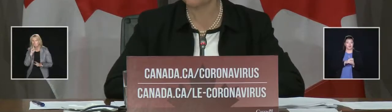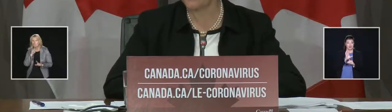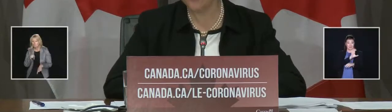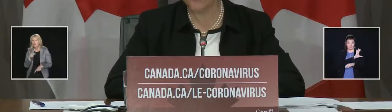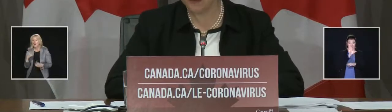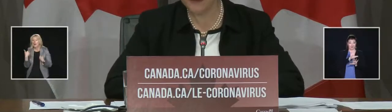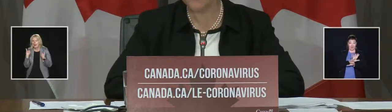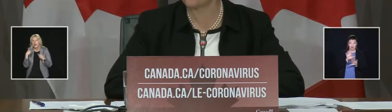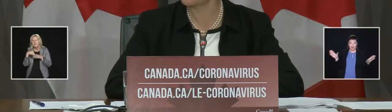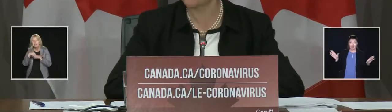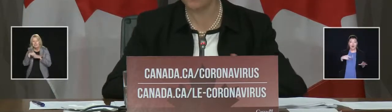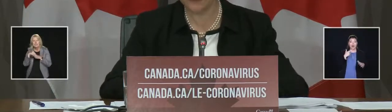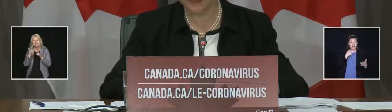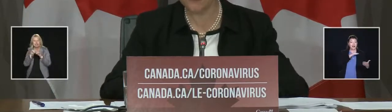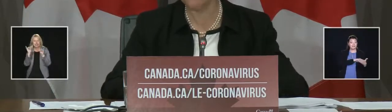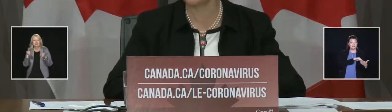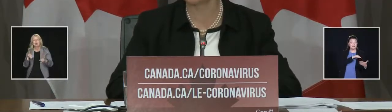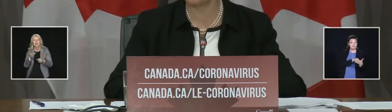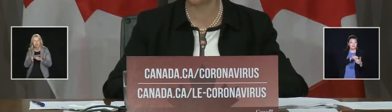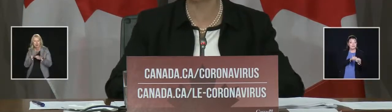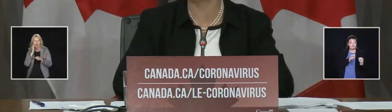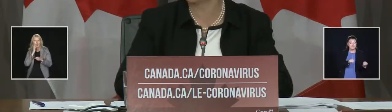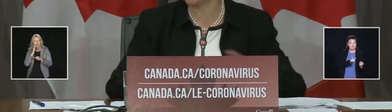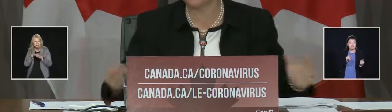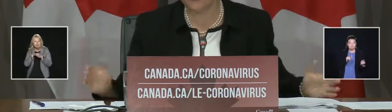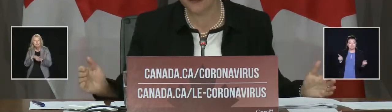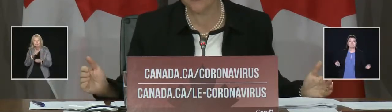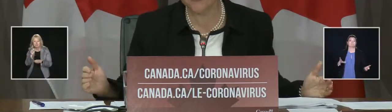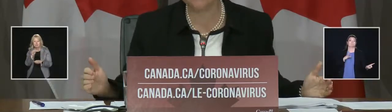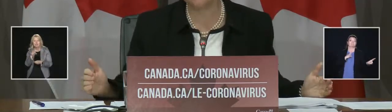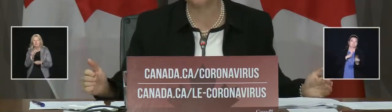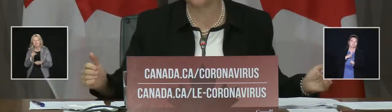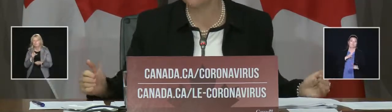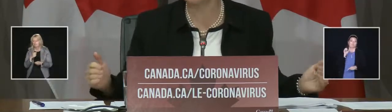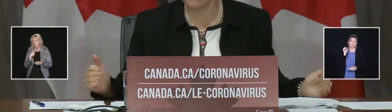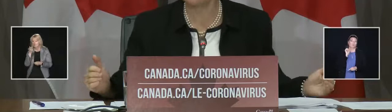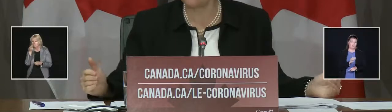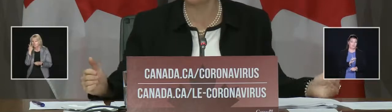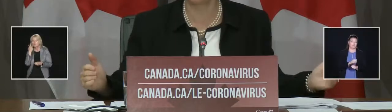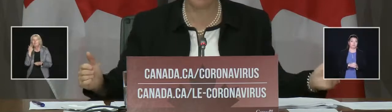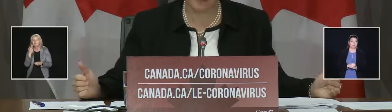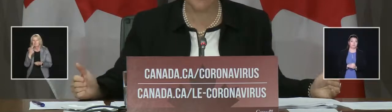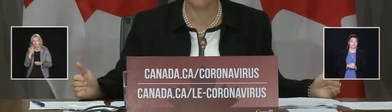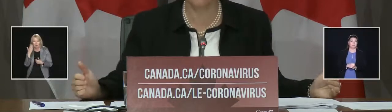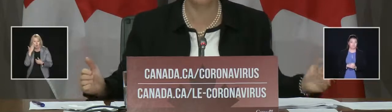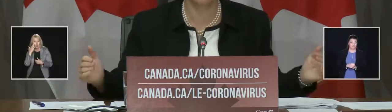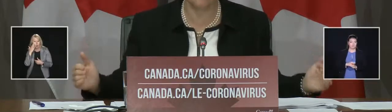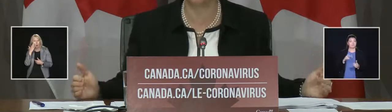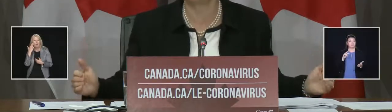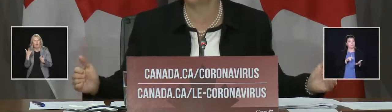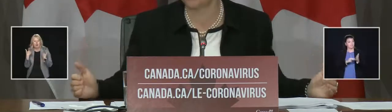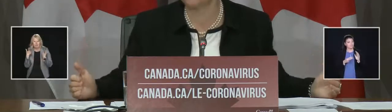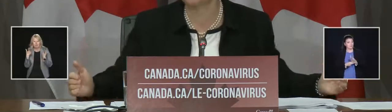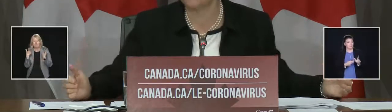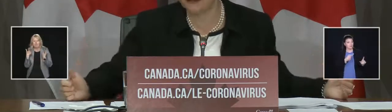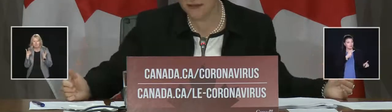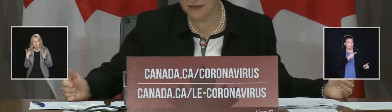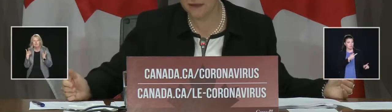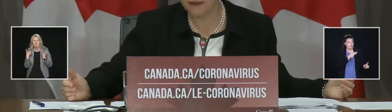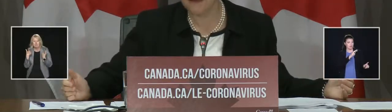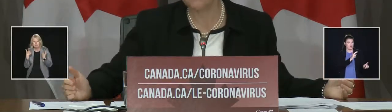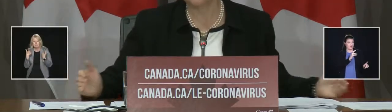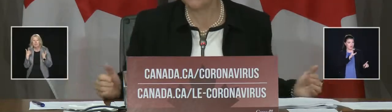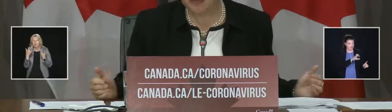C'est notre position en ce qui concerne le travail de la GRC et ça doit être la position de la